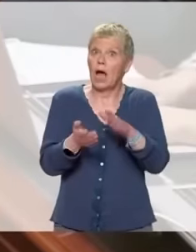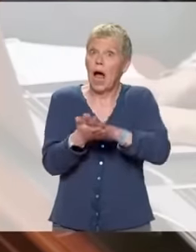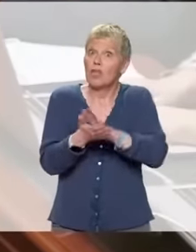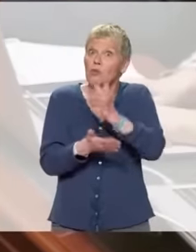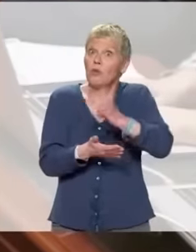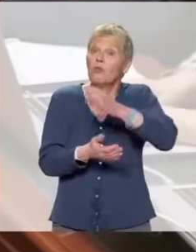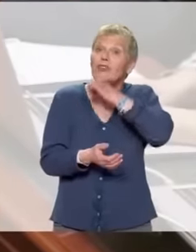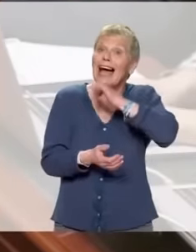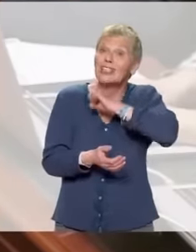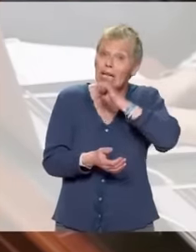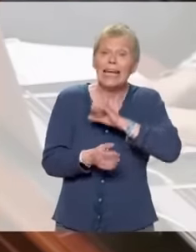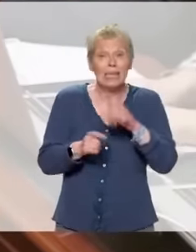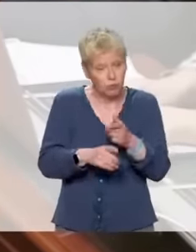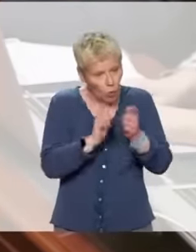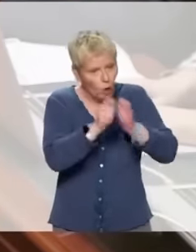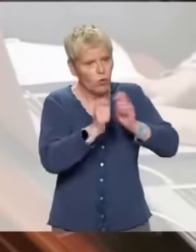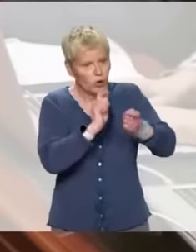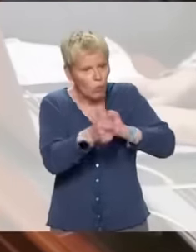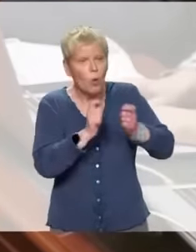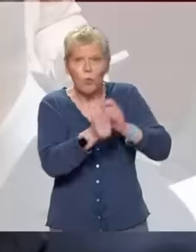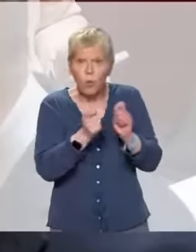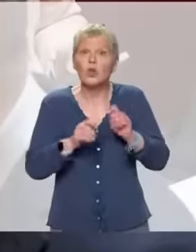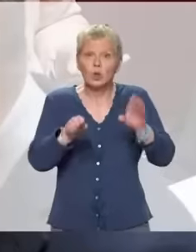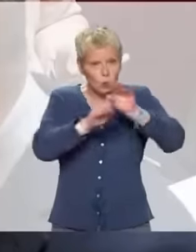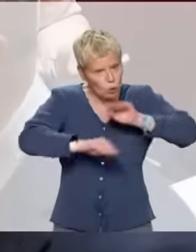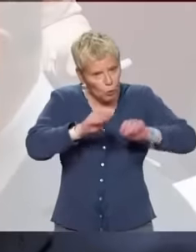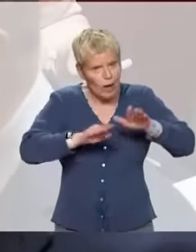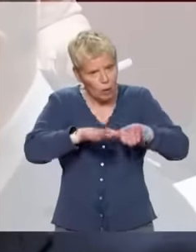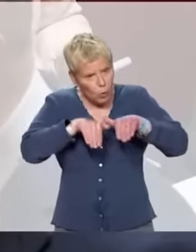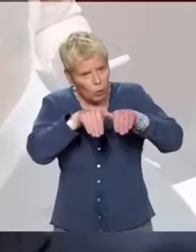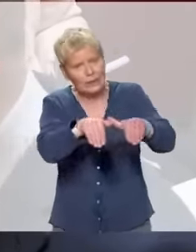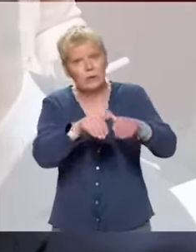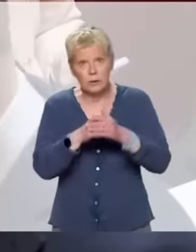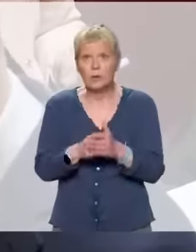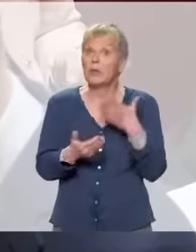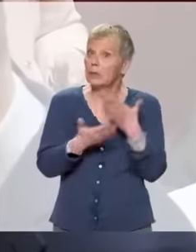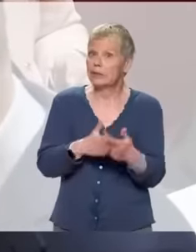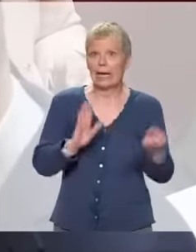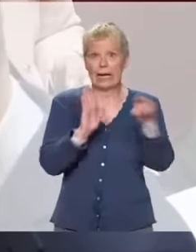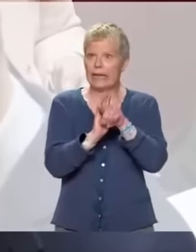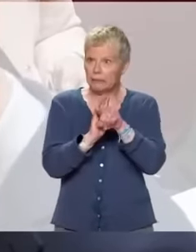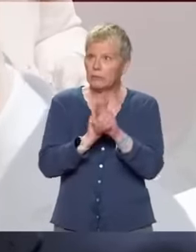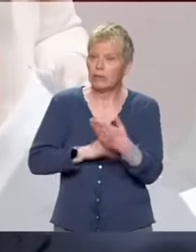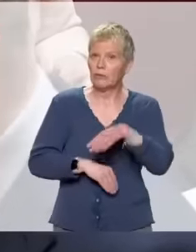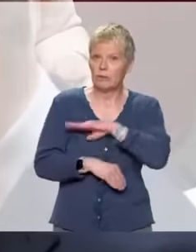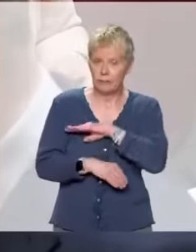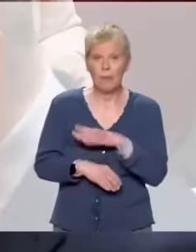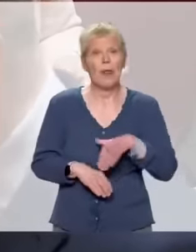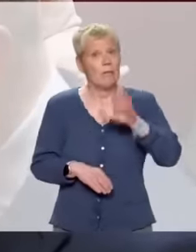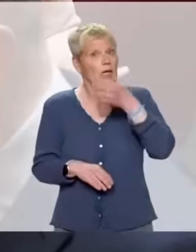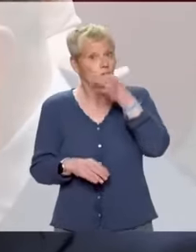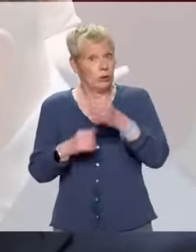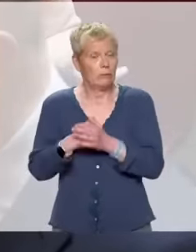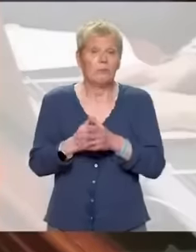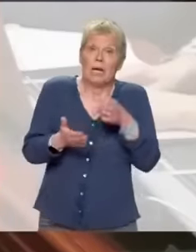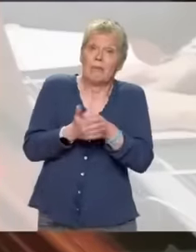nous pourrons continuer à rembourser les soins de ceux qui en ont réellement besoin. Ça s'appelle un principe de responsabilité. Mais je le dis,